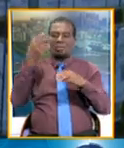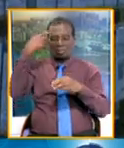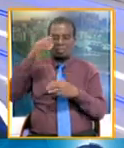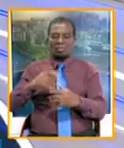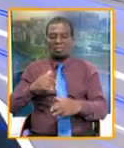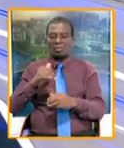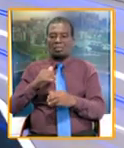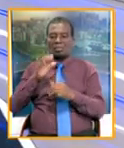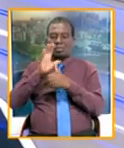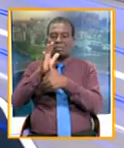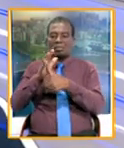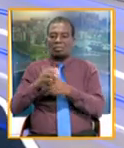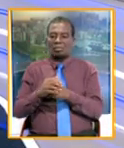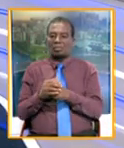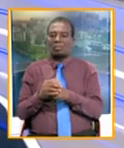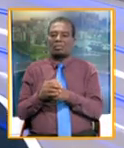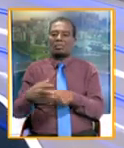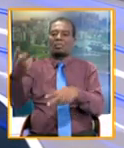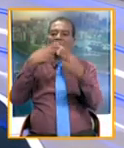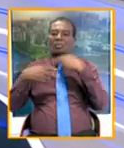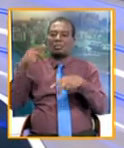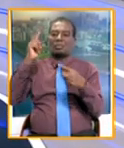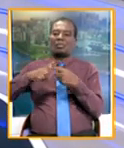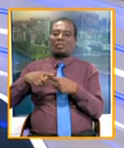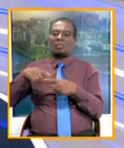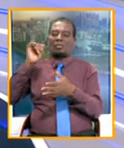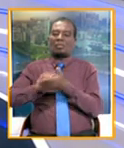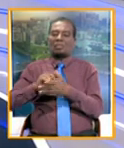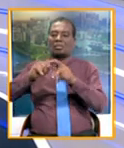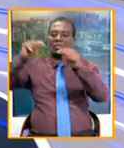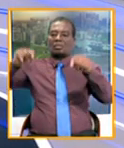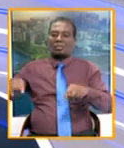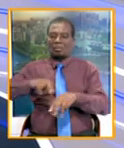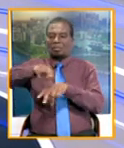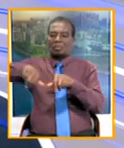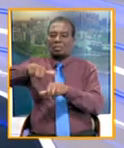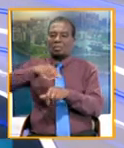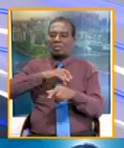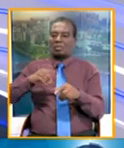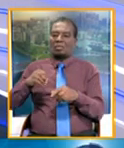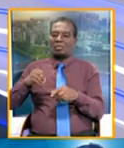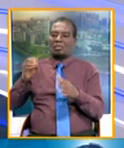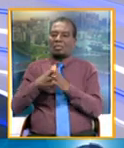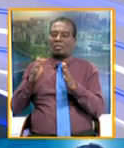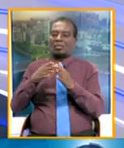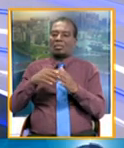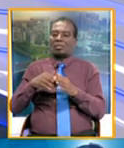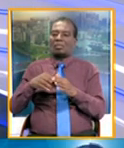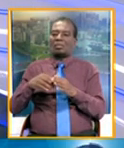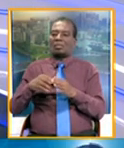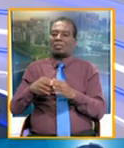ces images nocturnes. Venons-en maintenant à cette table ronde qui a eu lieu cette semaine sous le thème «